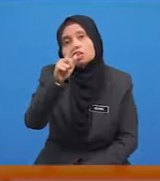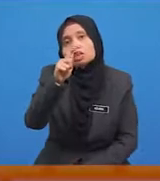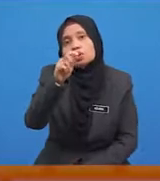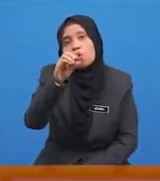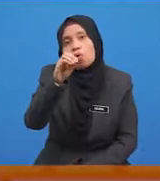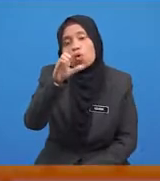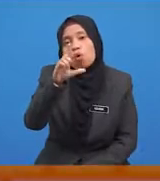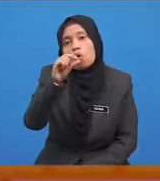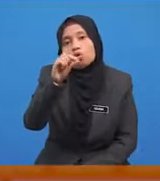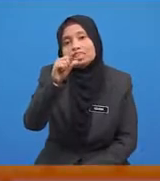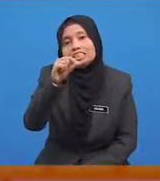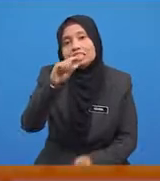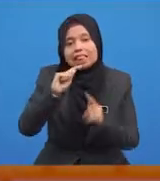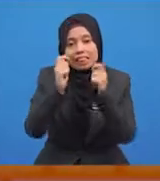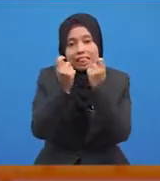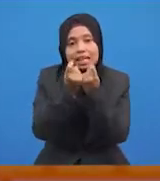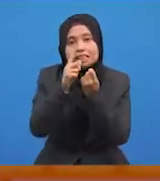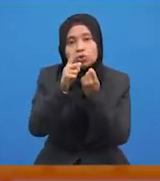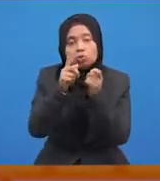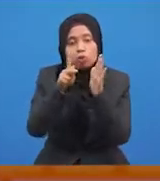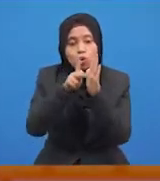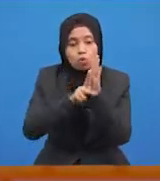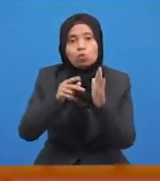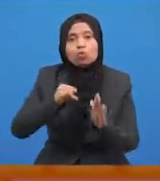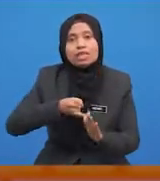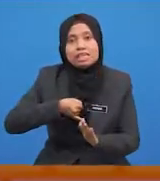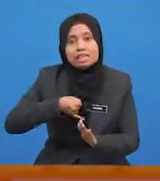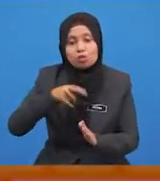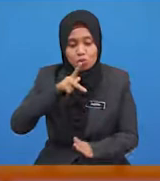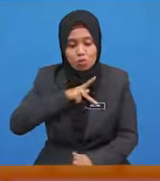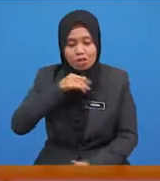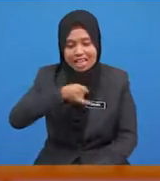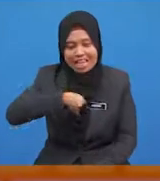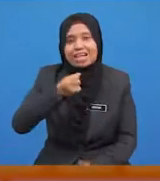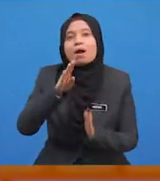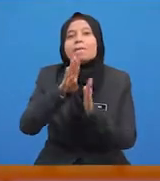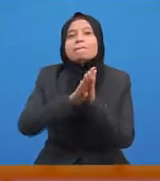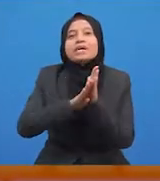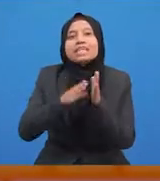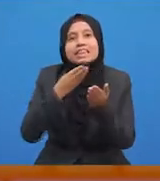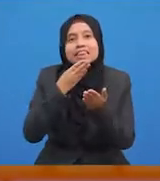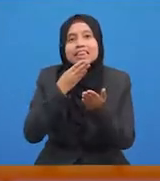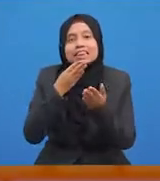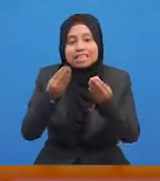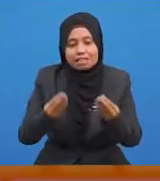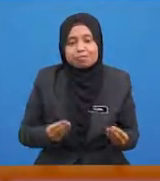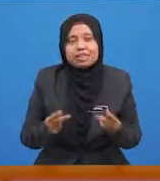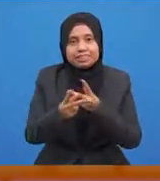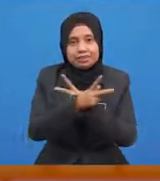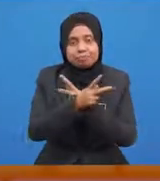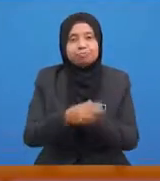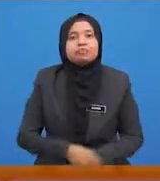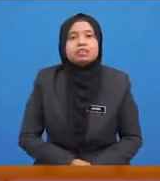tingkatan 1 iaitu Ku Ingin Berterima Kasih. Cikgu yakin murid-murid akan